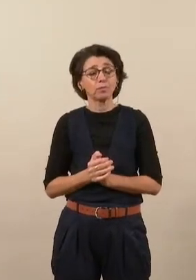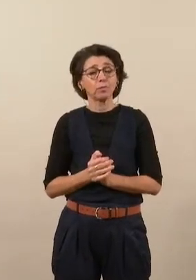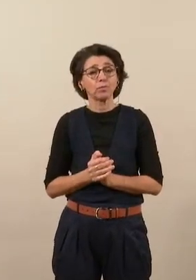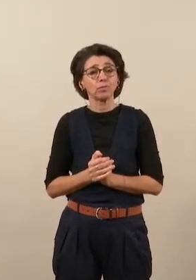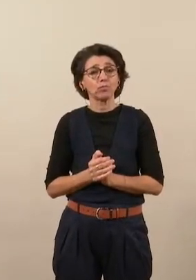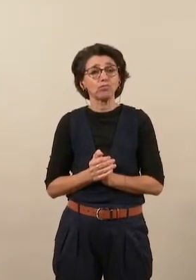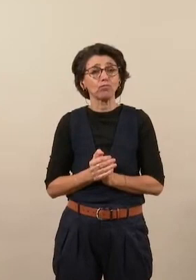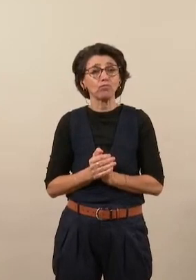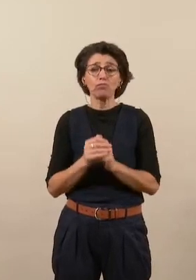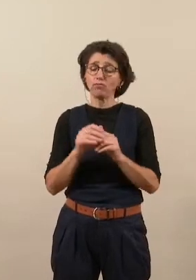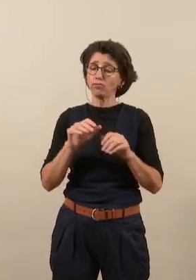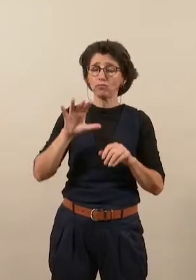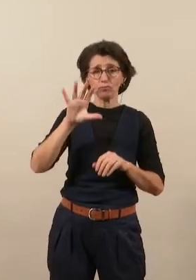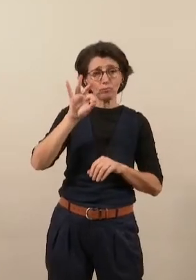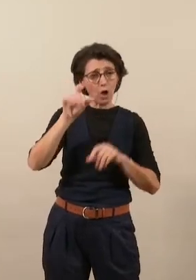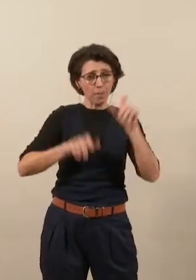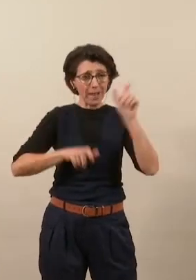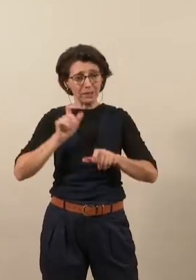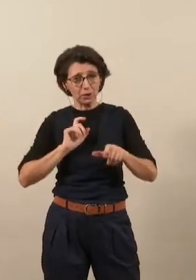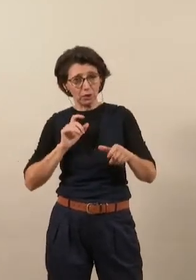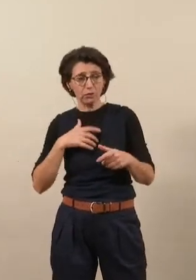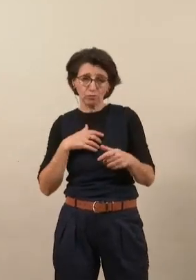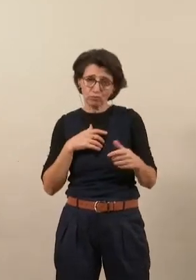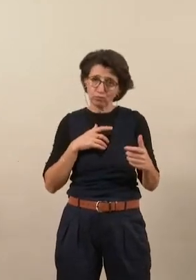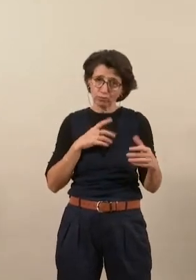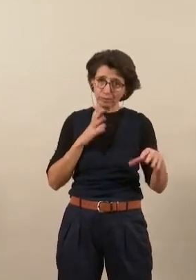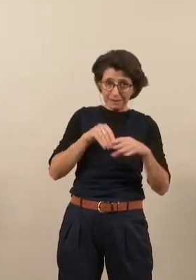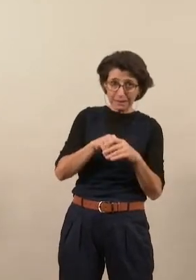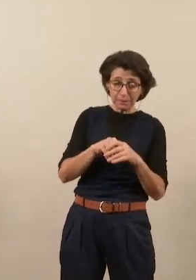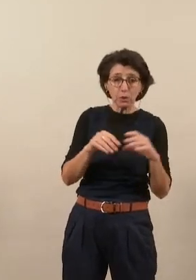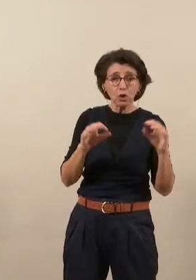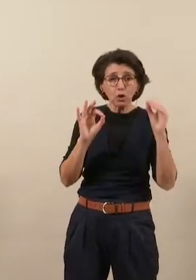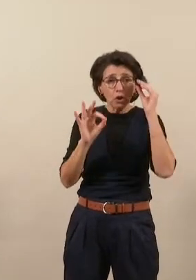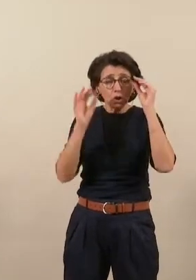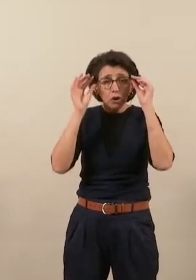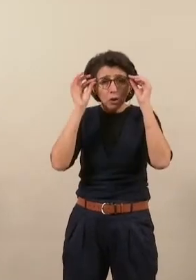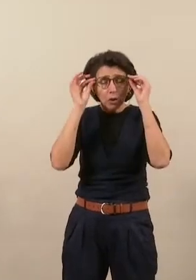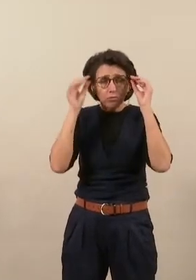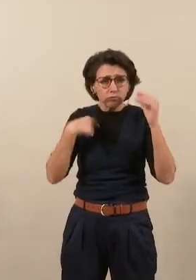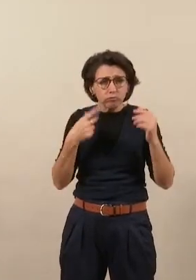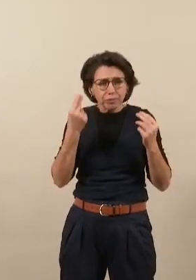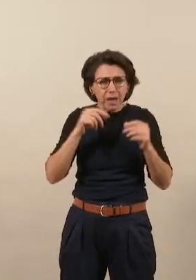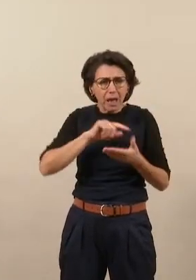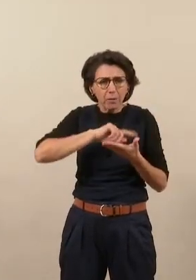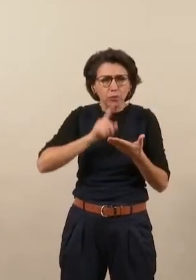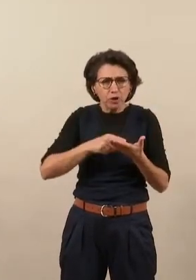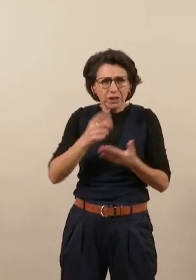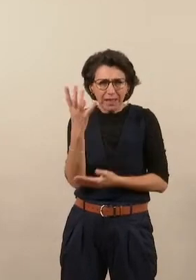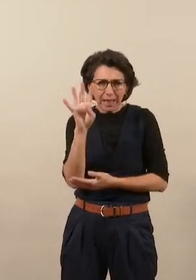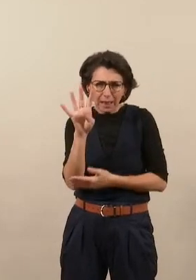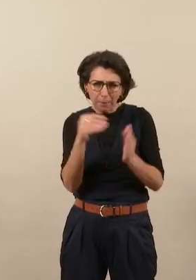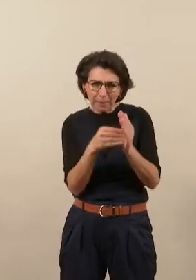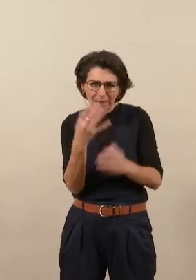50 personnes au total pour, si j'ai bien compris, un budget de 4 700 €,